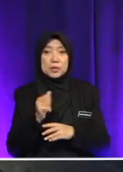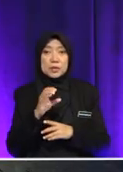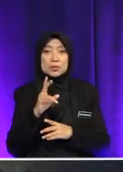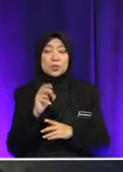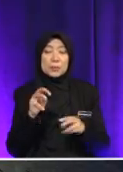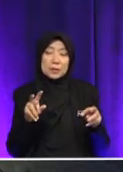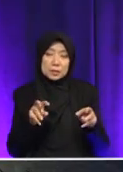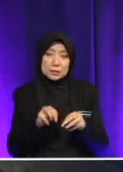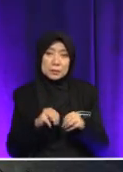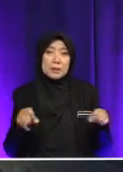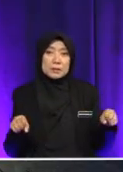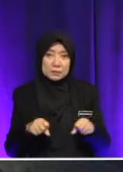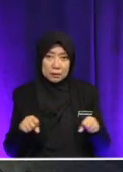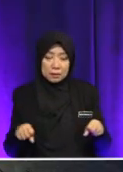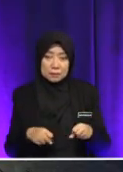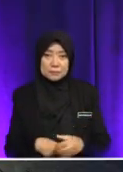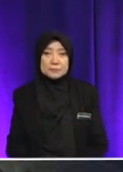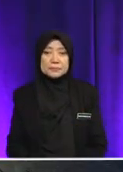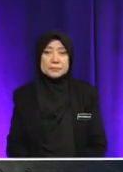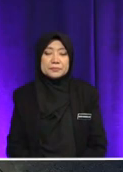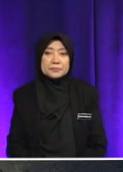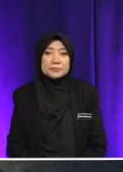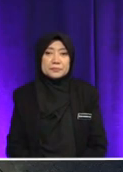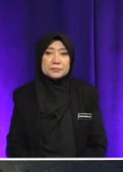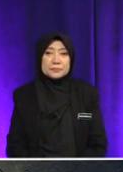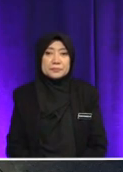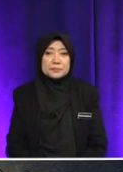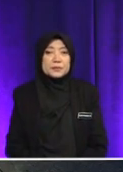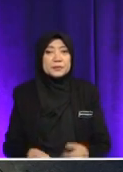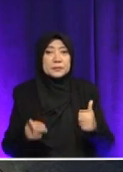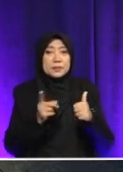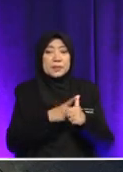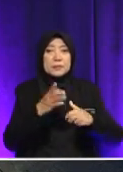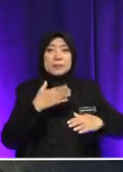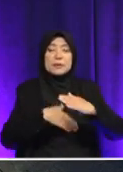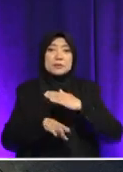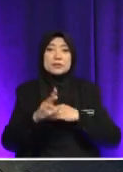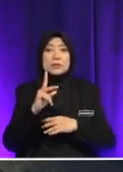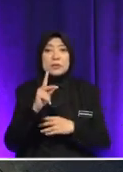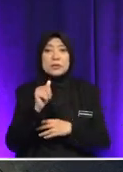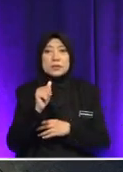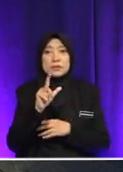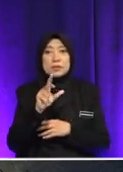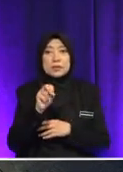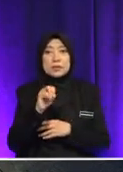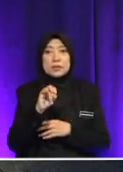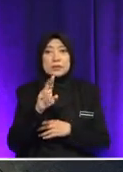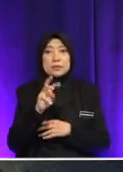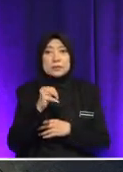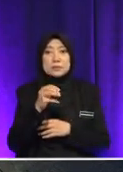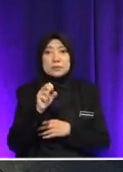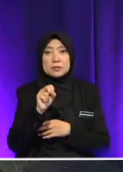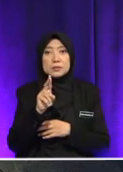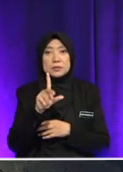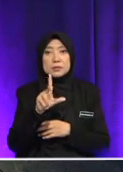Oke so yang pertama sekali kita akan masukkan Kelsen selfie summira mungkin boleh masuk kan